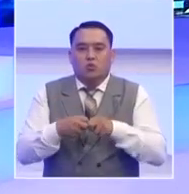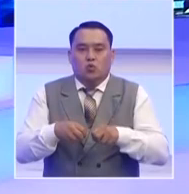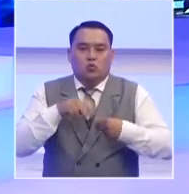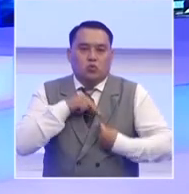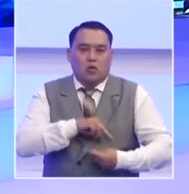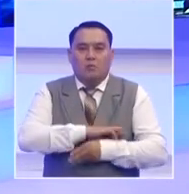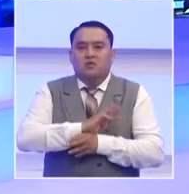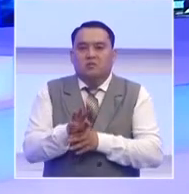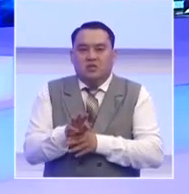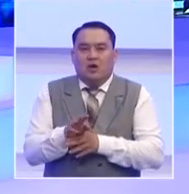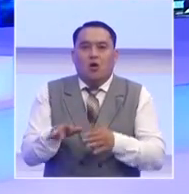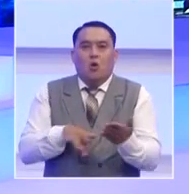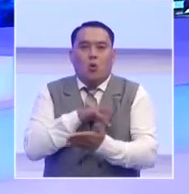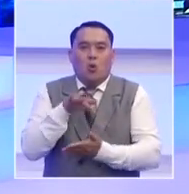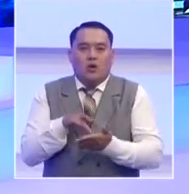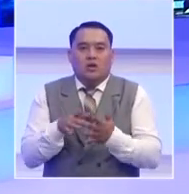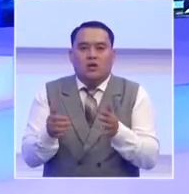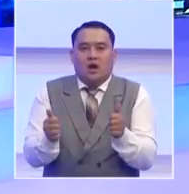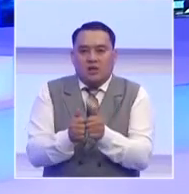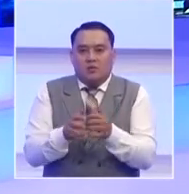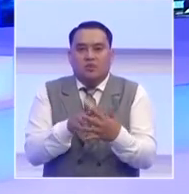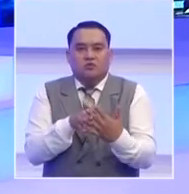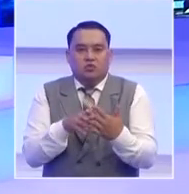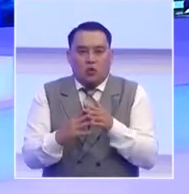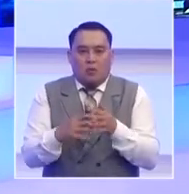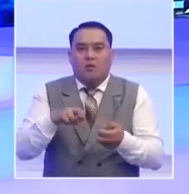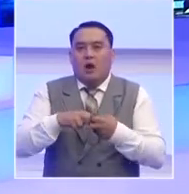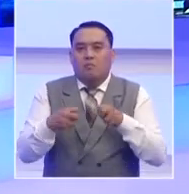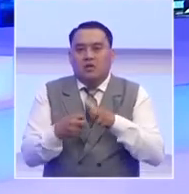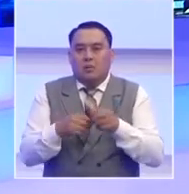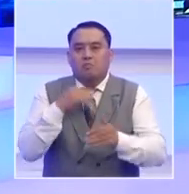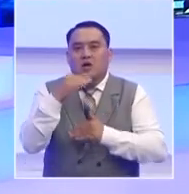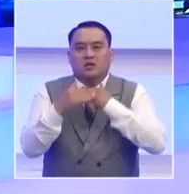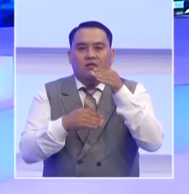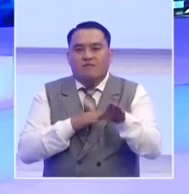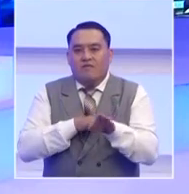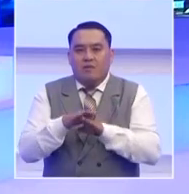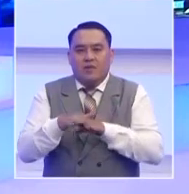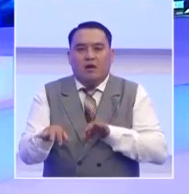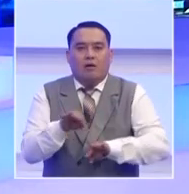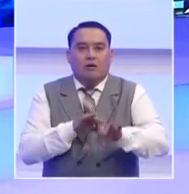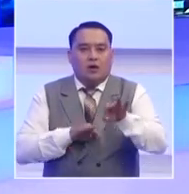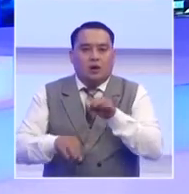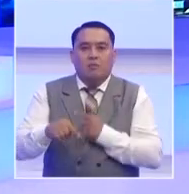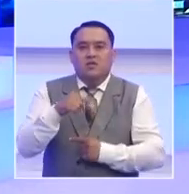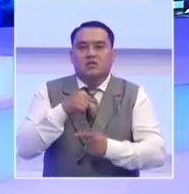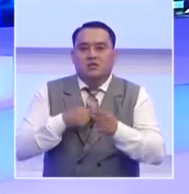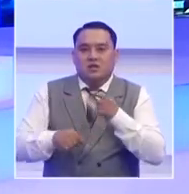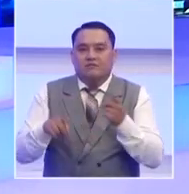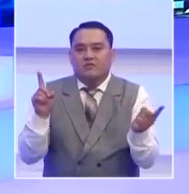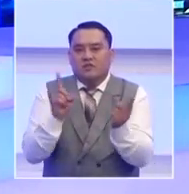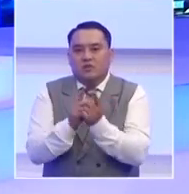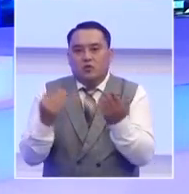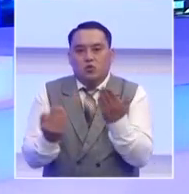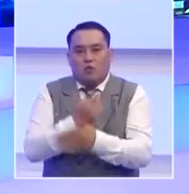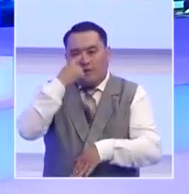трудоустройства жителей города и окрестных населенных пунктов. О проблемах и перспективах реализации проектов говорили предприниматели на встрече с